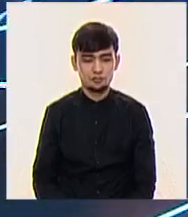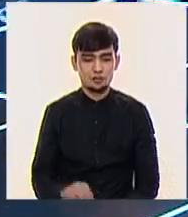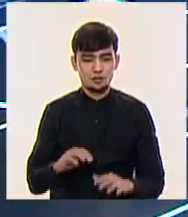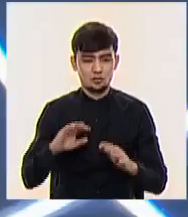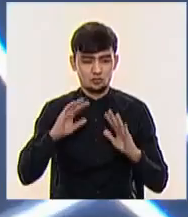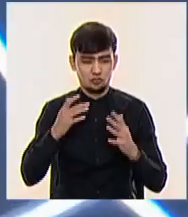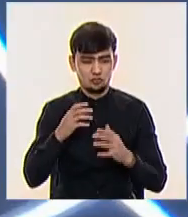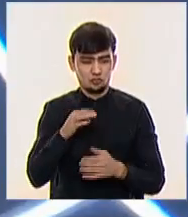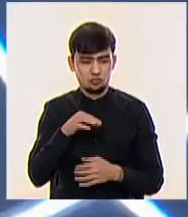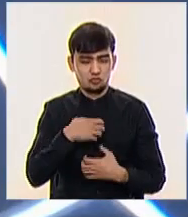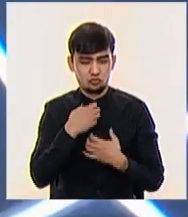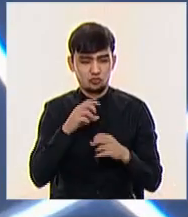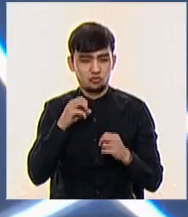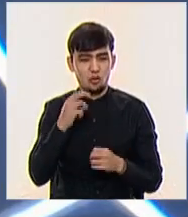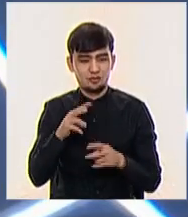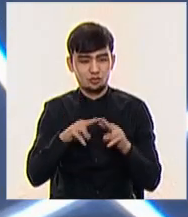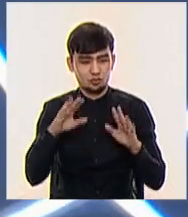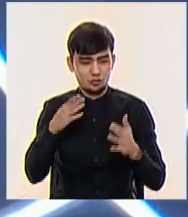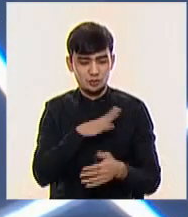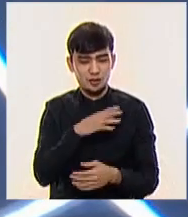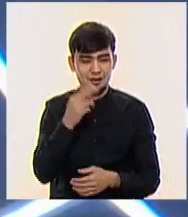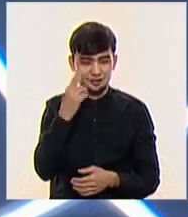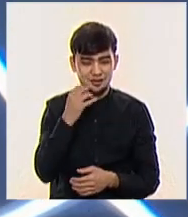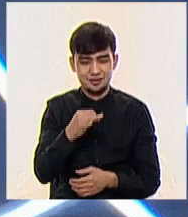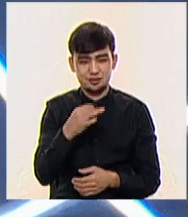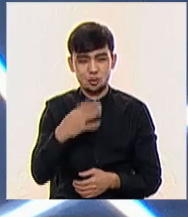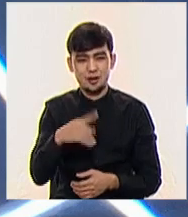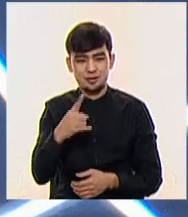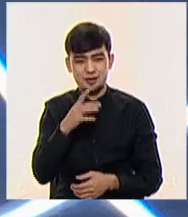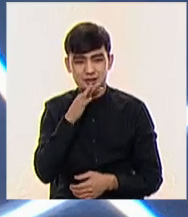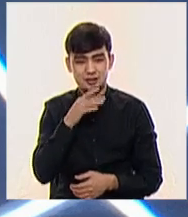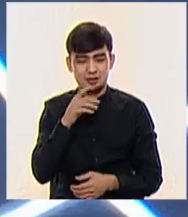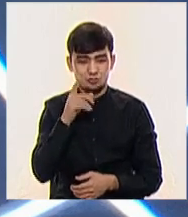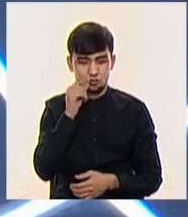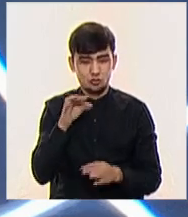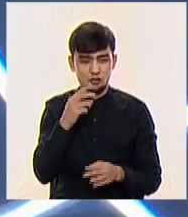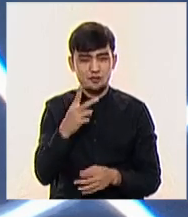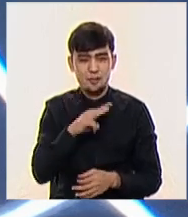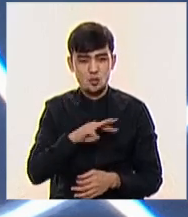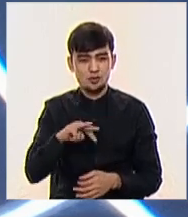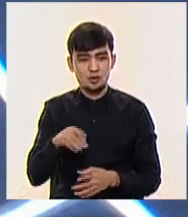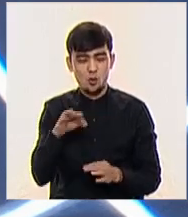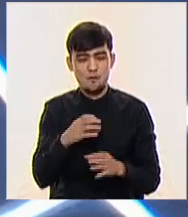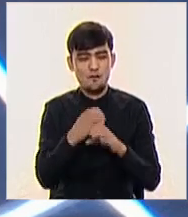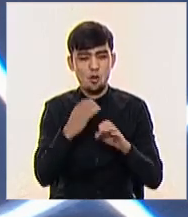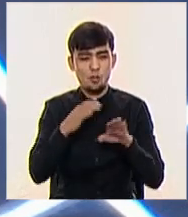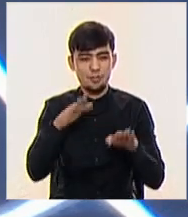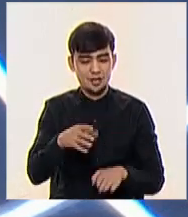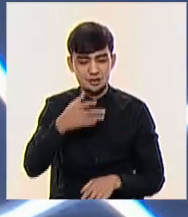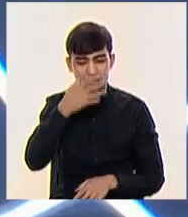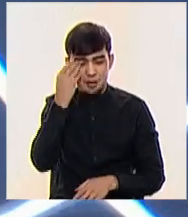Таңғаларлық оқиға. Шымкент Нұрсұлтан бағытындағы пойызға мінген 41 жастағы жолаушы 2 миллион теңгеге жуық ақшасын вагонда ұмытып